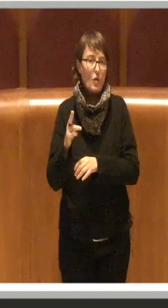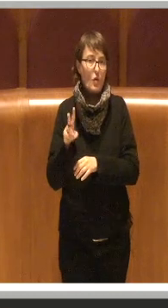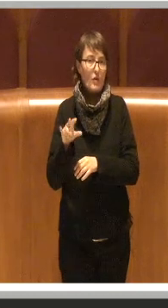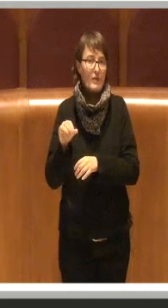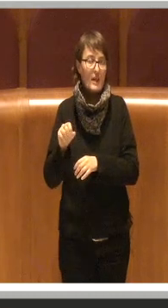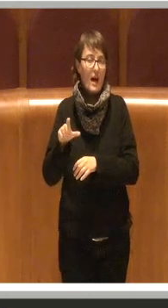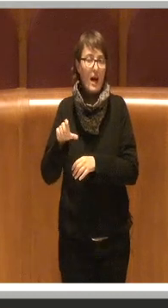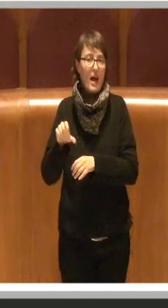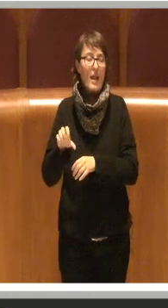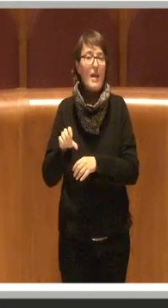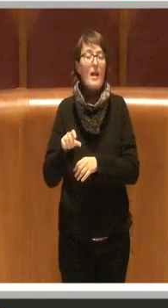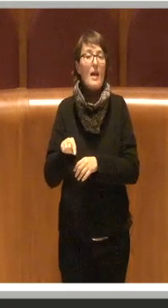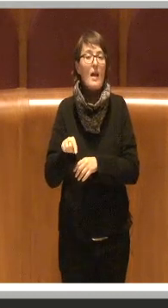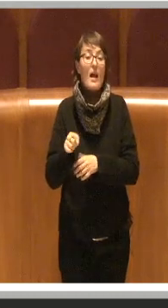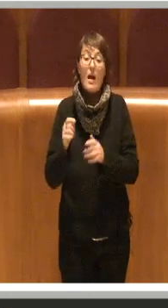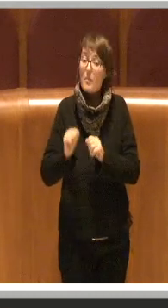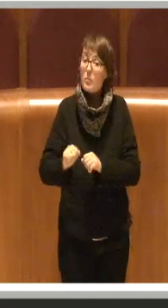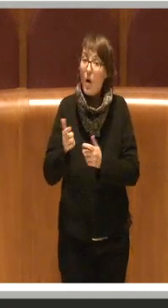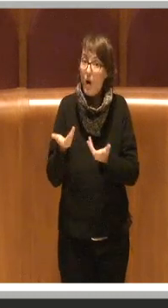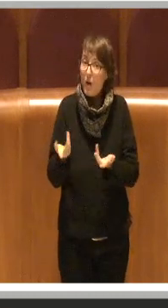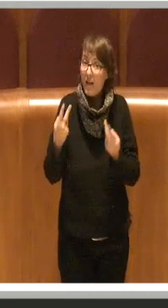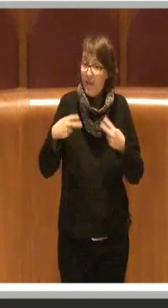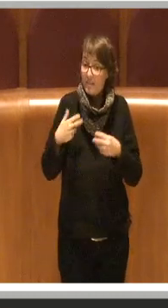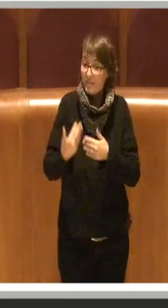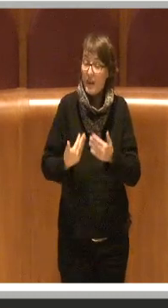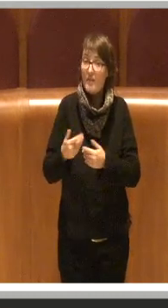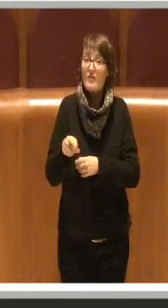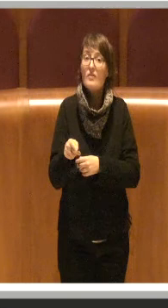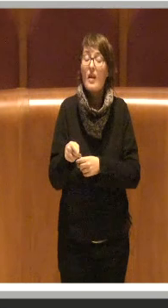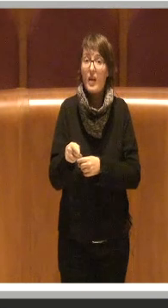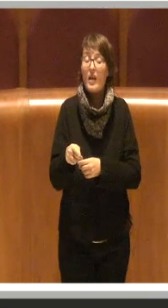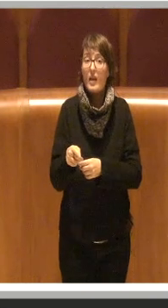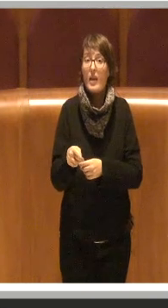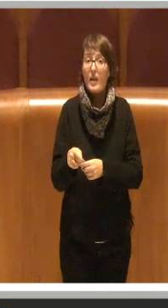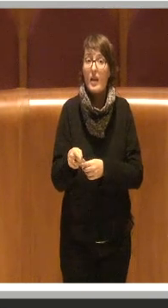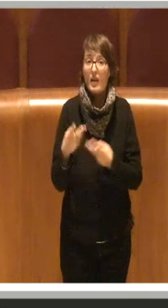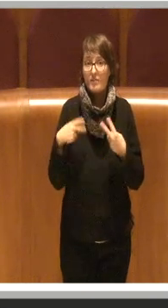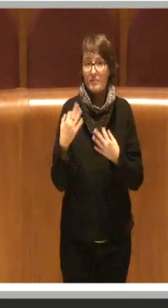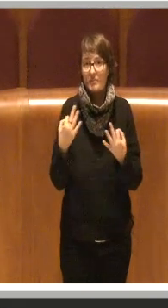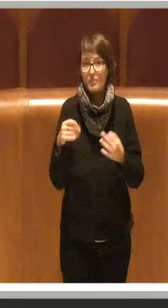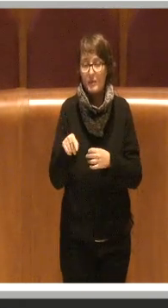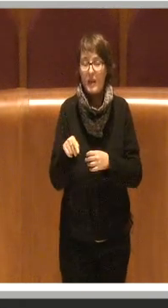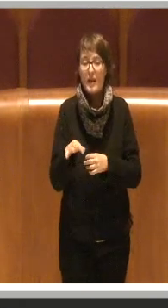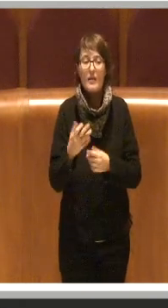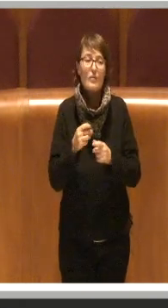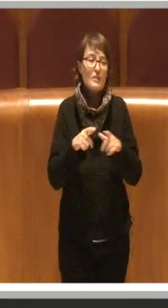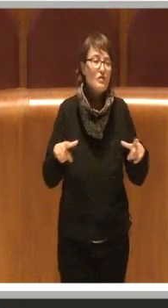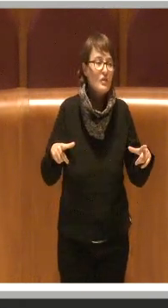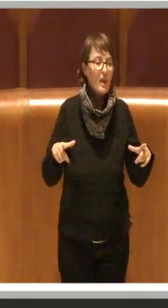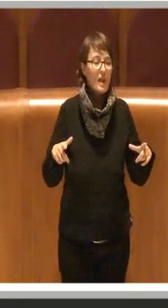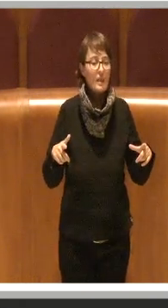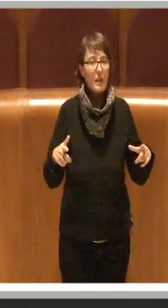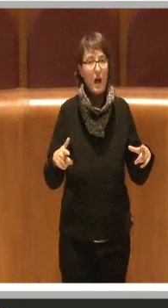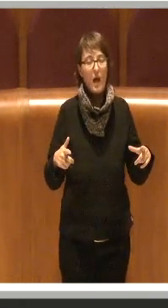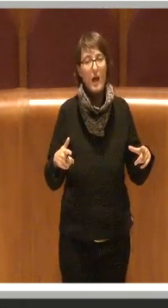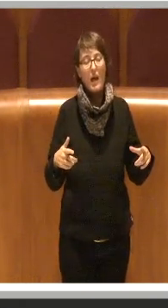possa invece essere vissuta. Cioè noi vorremmo una città dove non debba essere necessario spostarsi